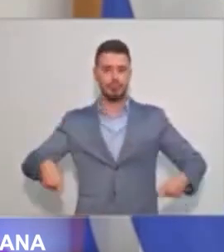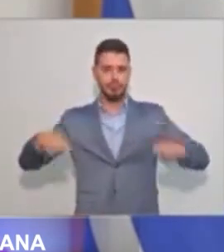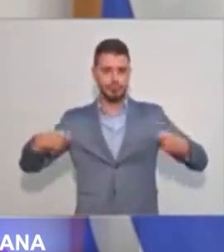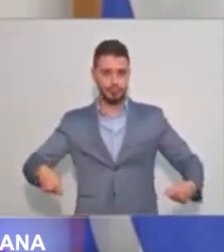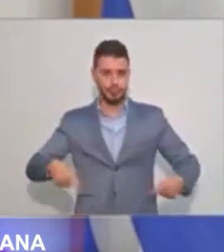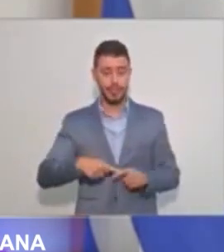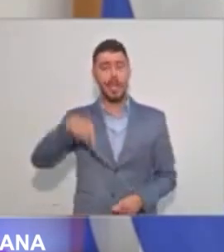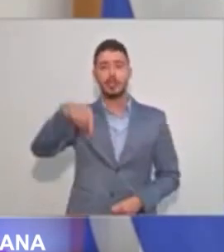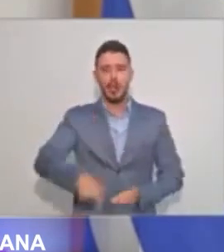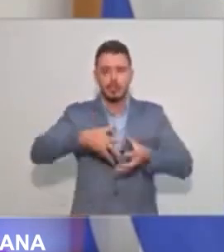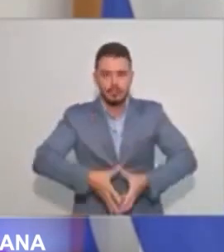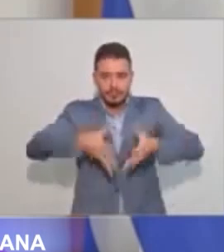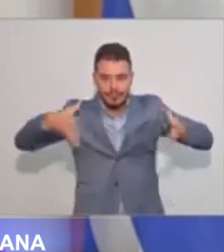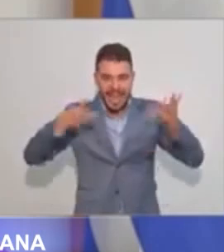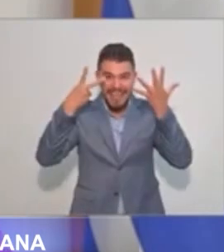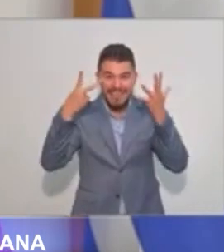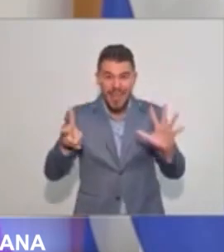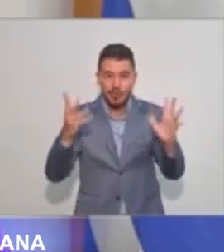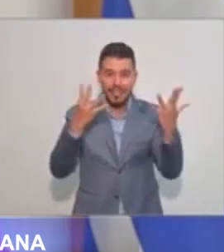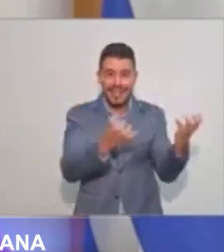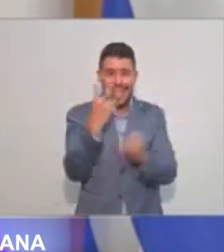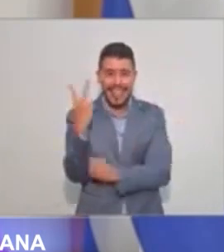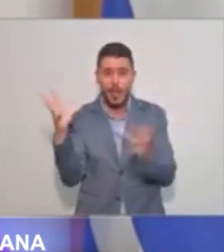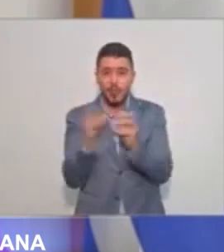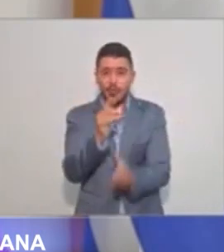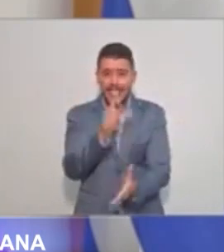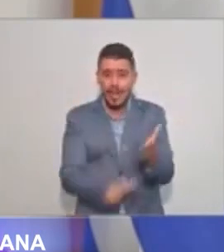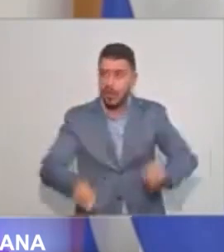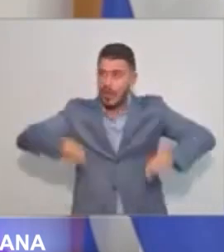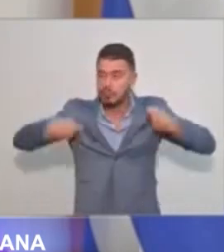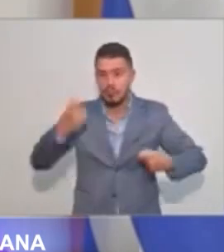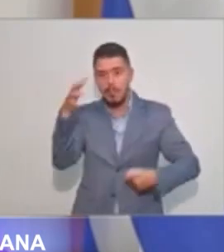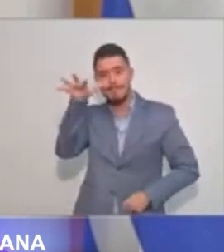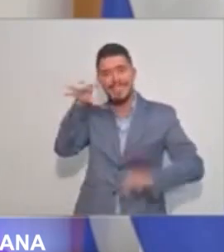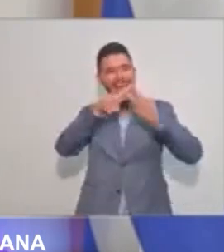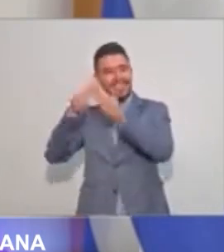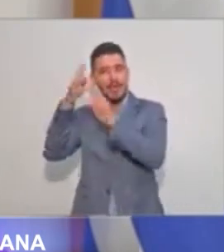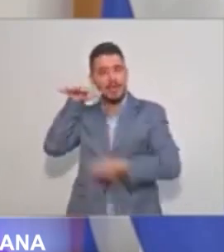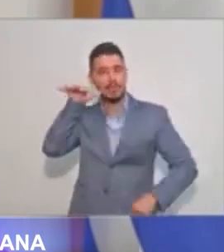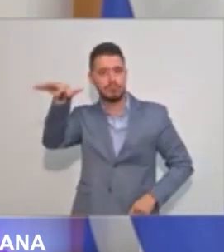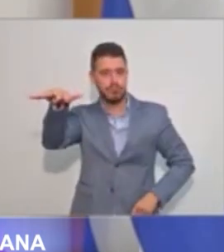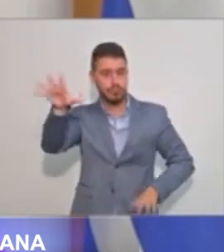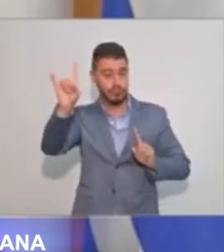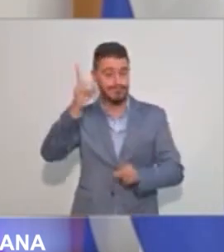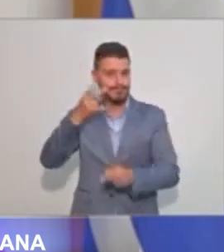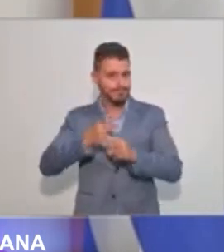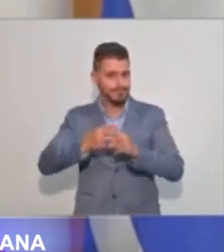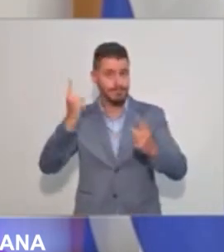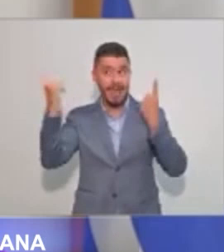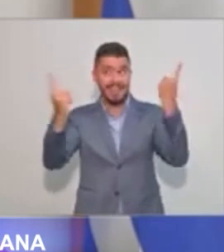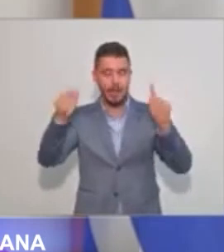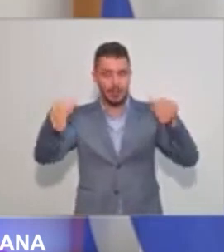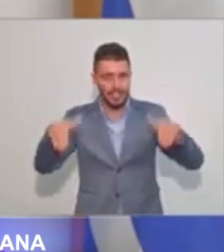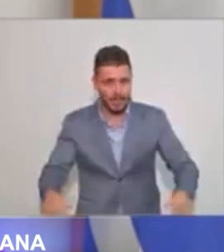πλέον 792. Αδειοδοτημένα κάτω από αυστηρές προδιαγραφές και περιβαλλοντικές,